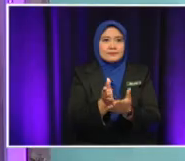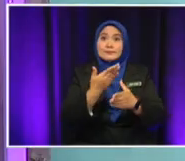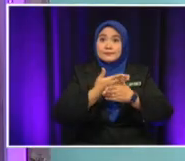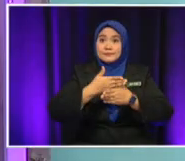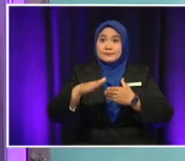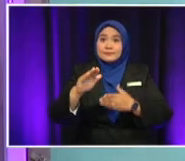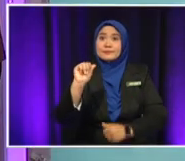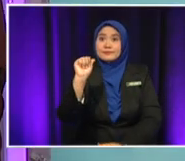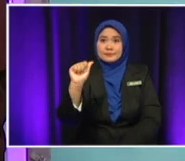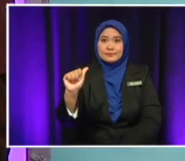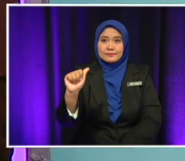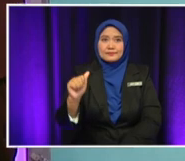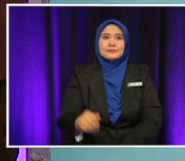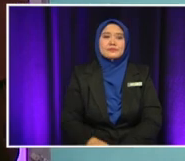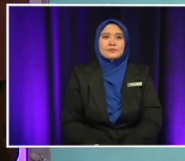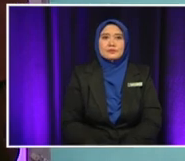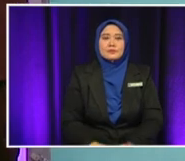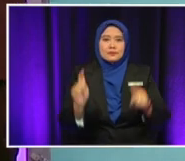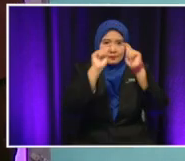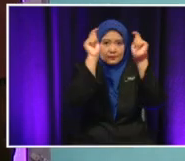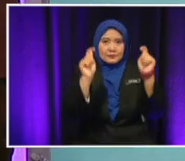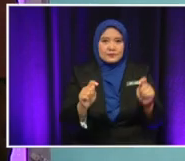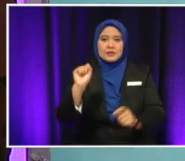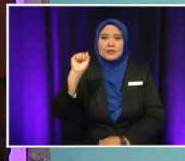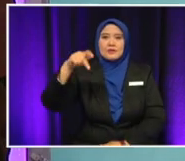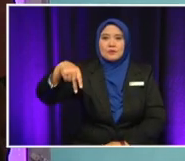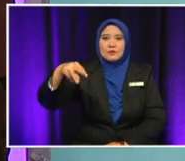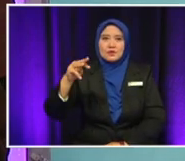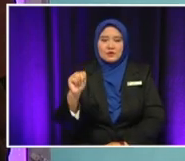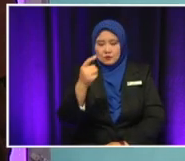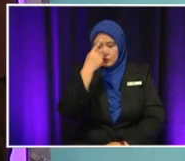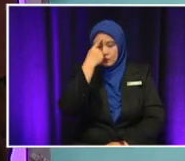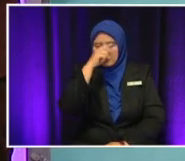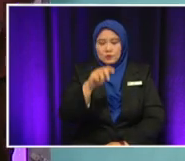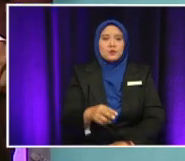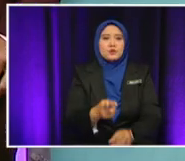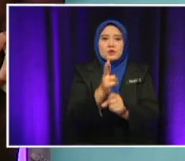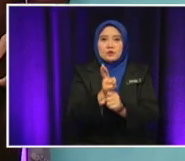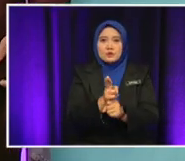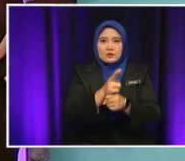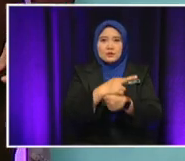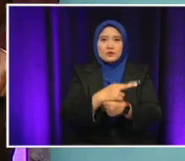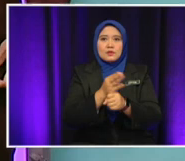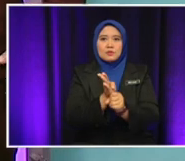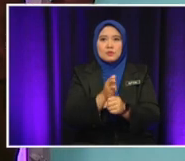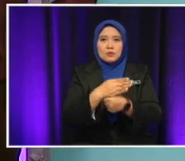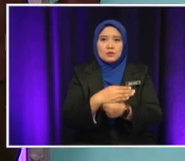tentang bahagian pencak Siran SPM bagi subjek ke bentuk grafik digital